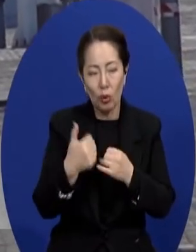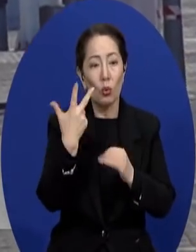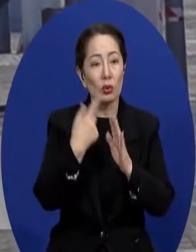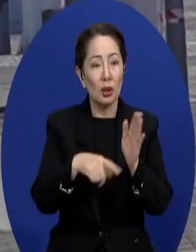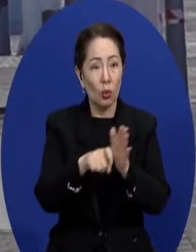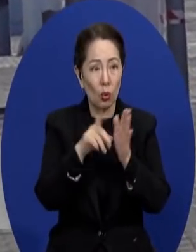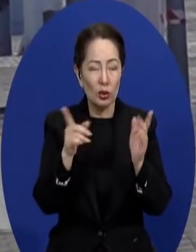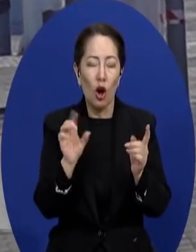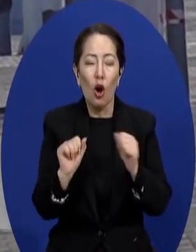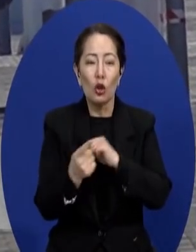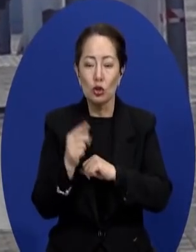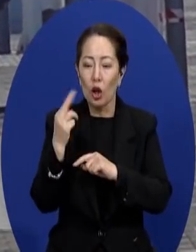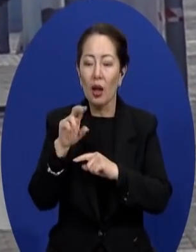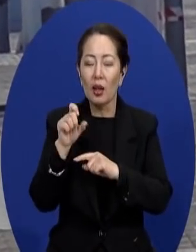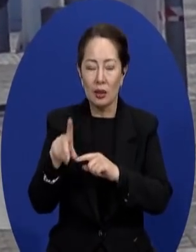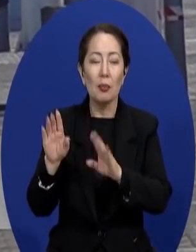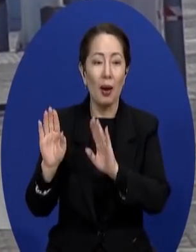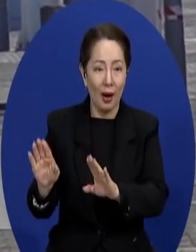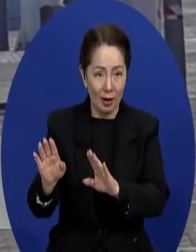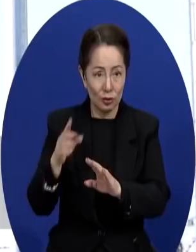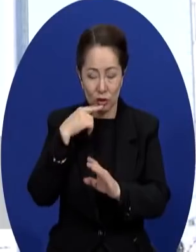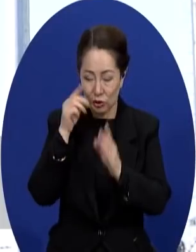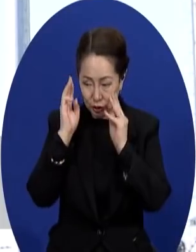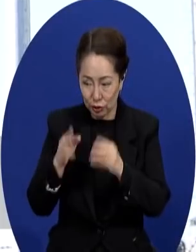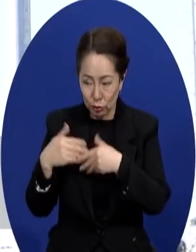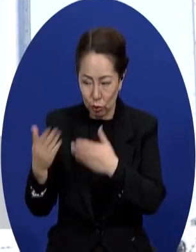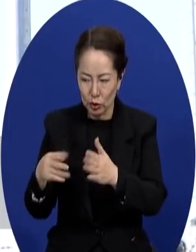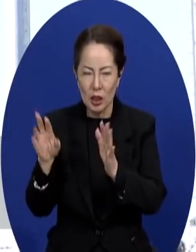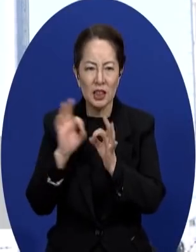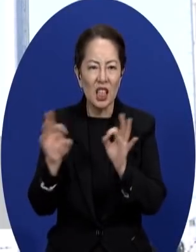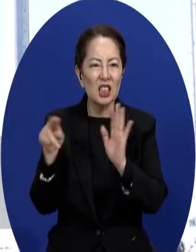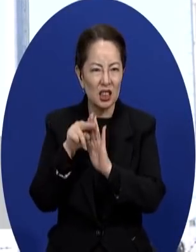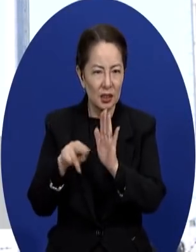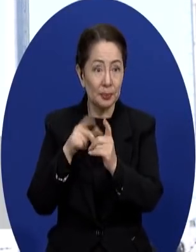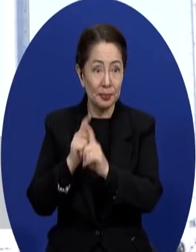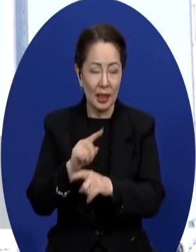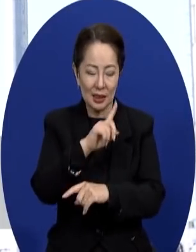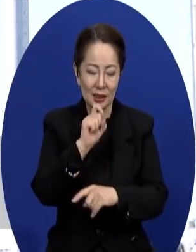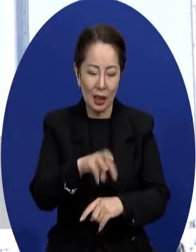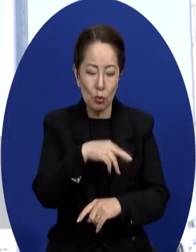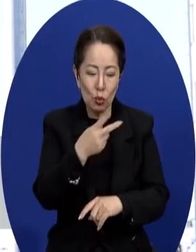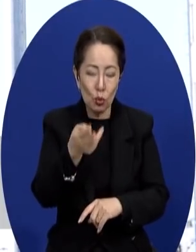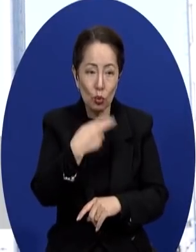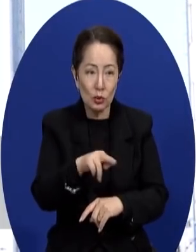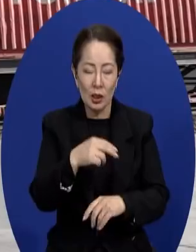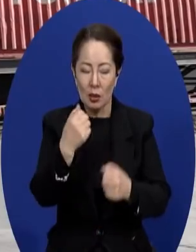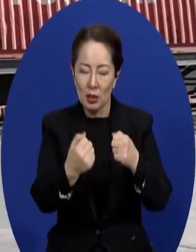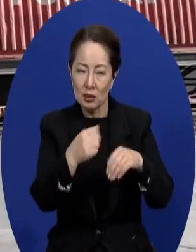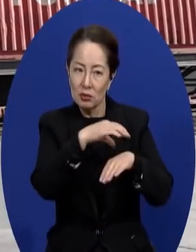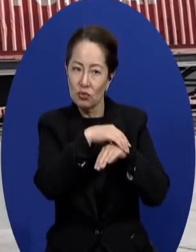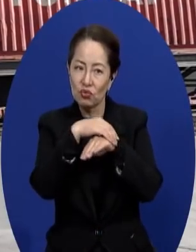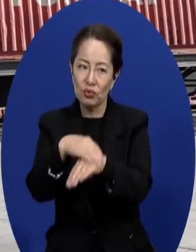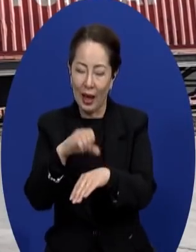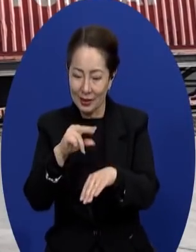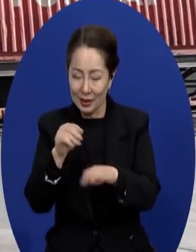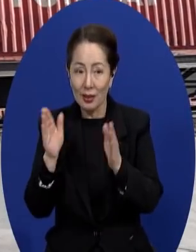дэглэм тогтоох тухай засгийн газрын хуралдаанаас шийдвэр гарлаа. Үүнтэй холбогдуулан замын үд автозамын бомбтын хилийн шугамдах чингэлэг шилжүүлэг ашиг